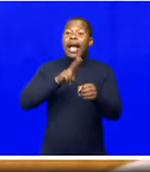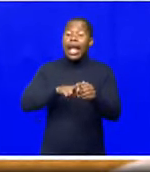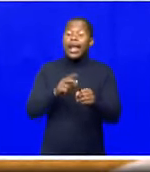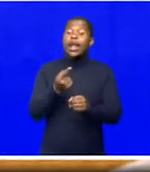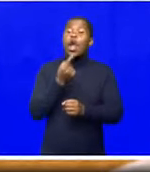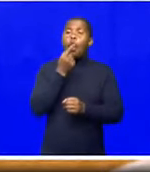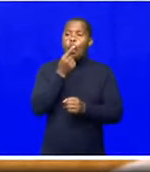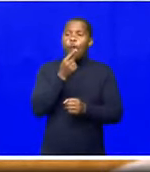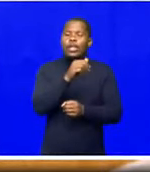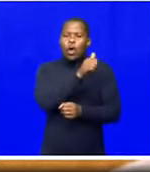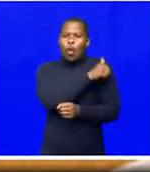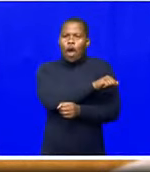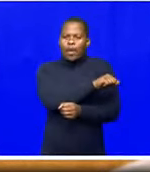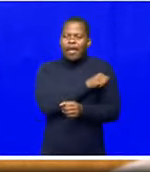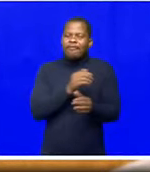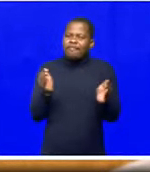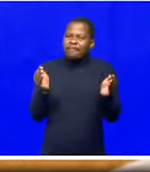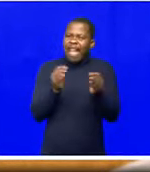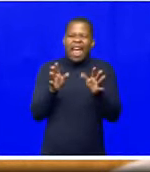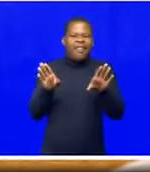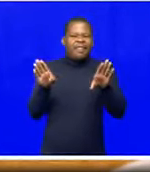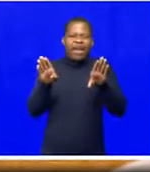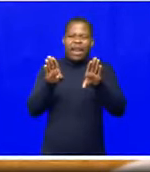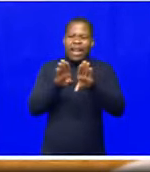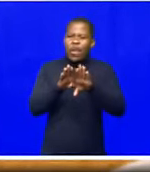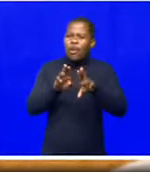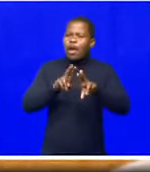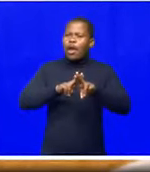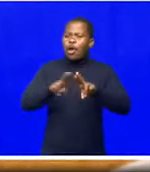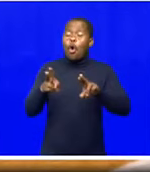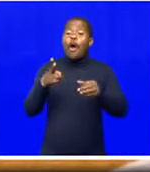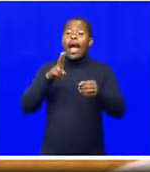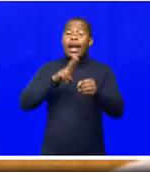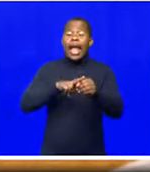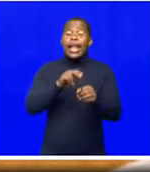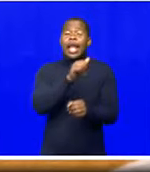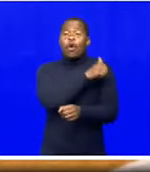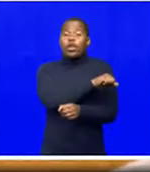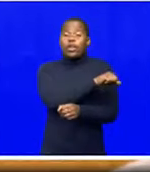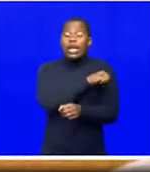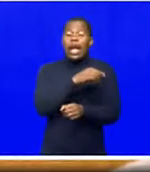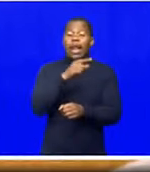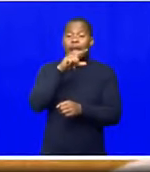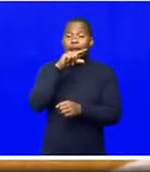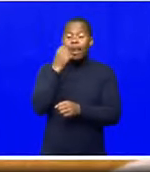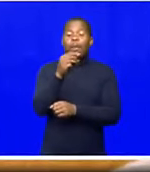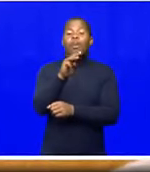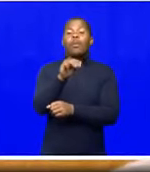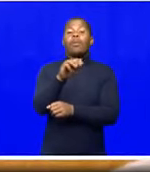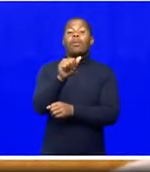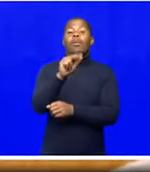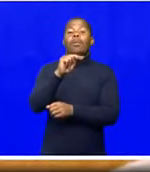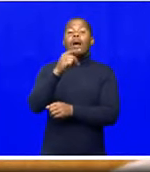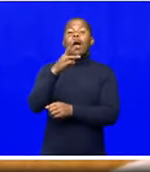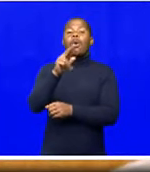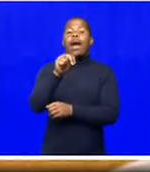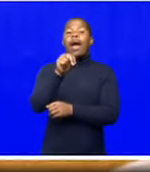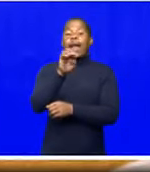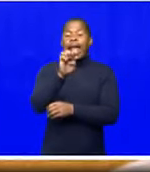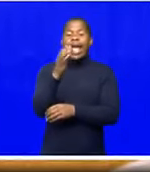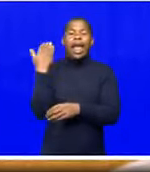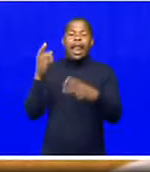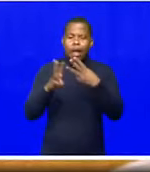baye kubabete imithi futhi ke umtholampilo wasemangwane uyasebenda njengoba imithi yathunyelwa kuwo evikini